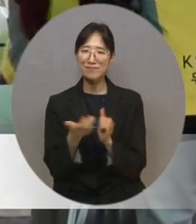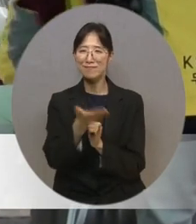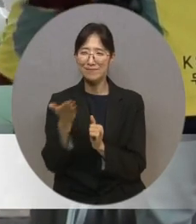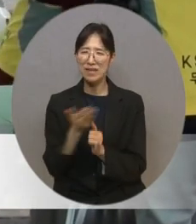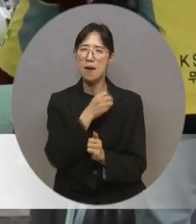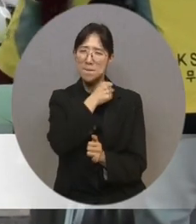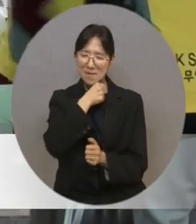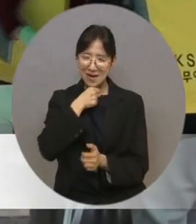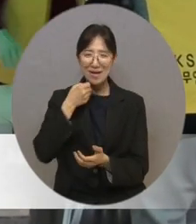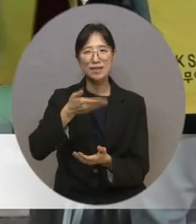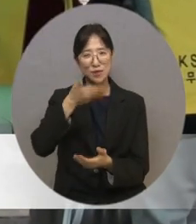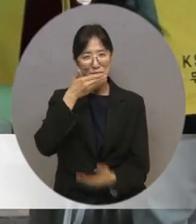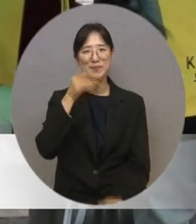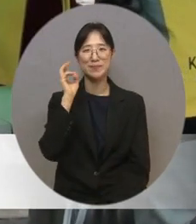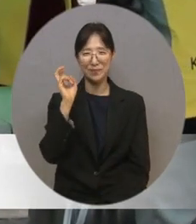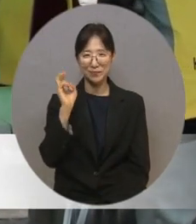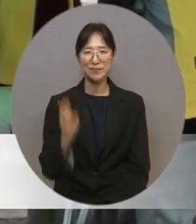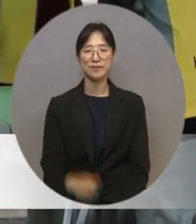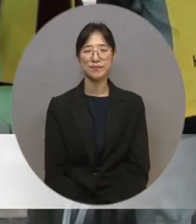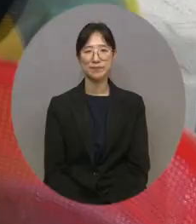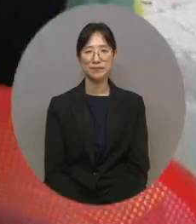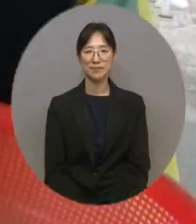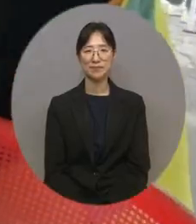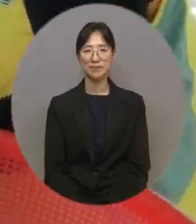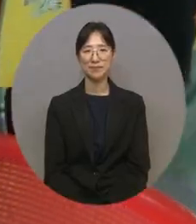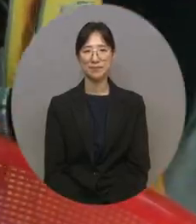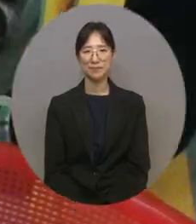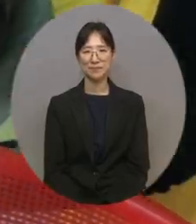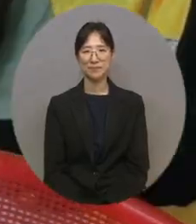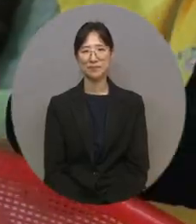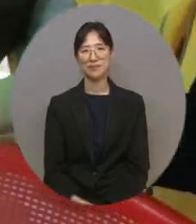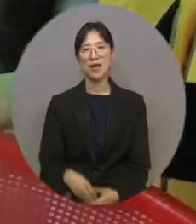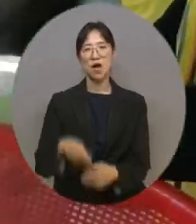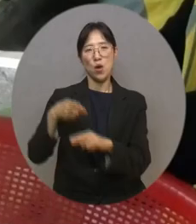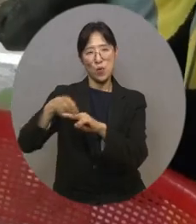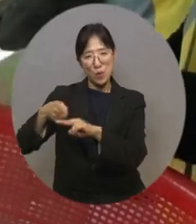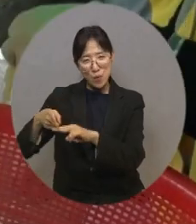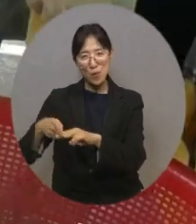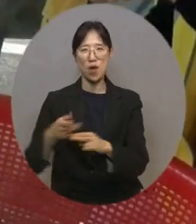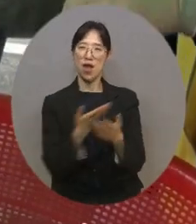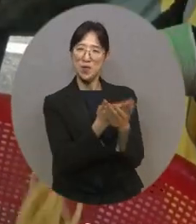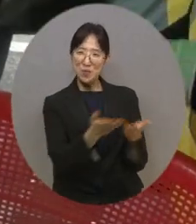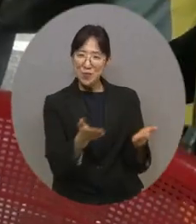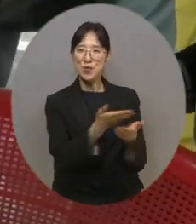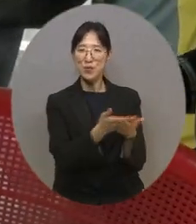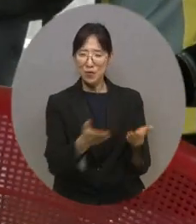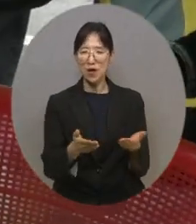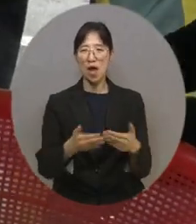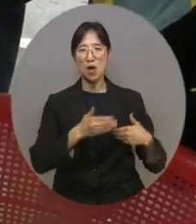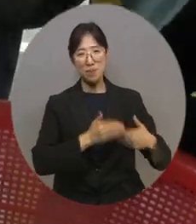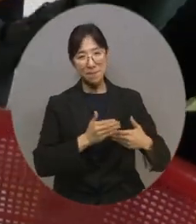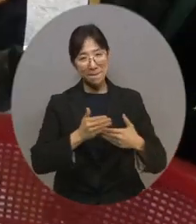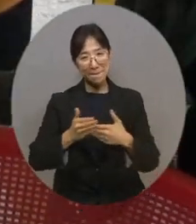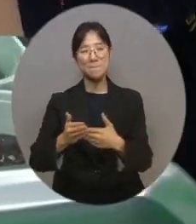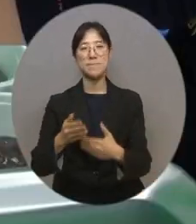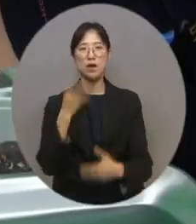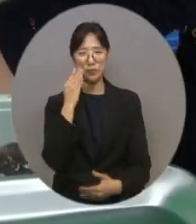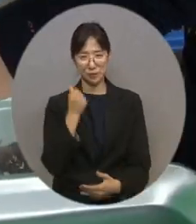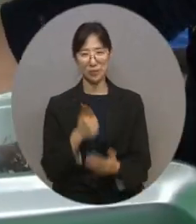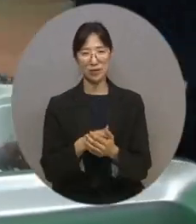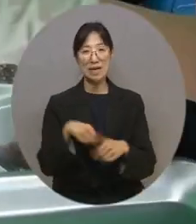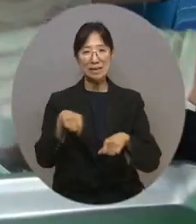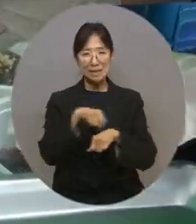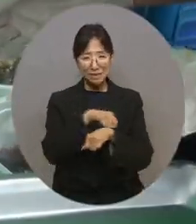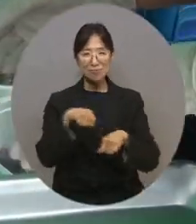맛있게 드셔주지 않을까 그렇게 생각합니다. 한쪽에서는 요리가 한쪽에서는 배식이 빠르게 이어지고 있습니다.